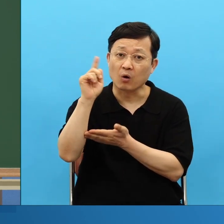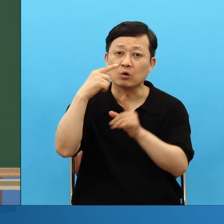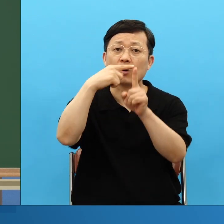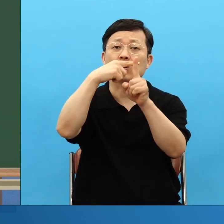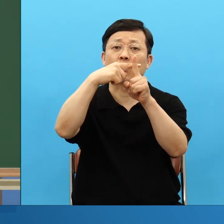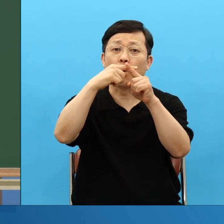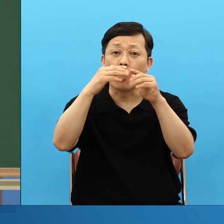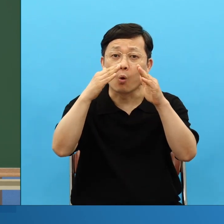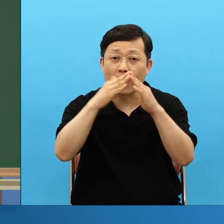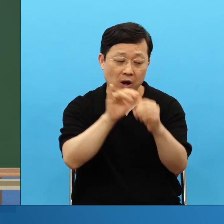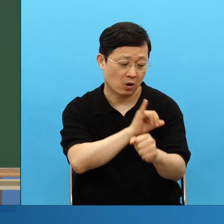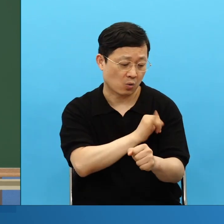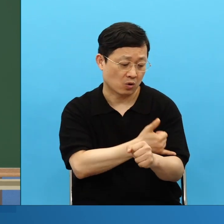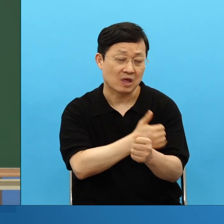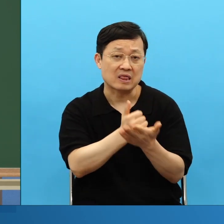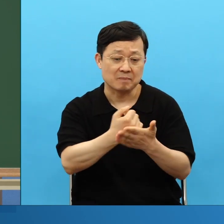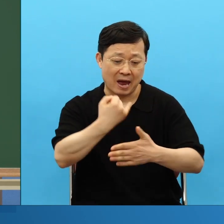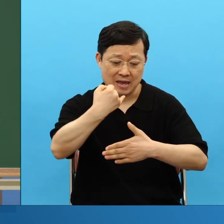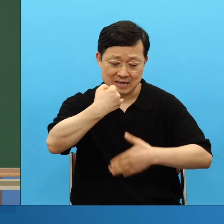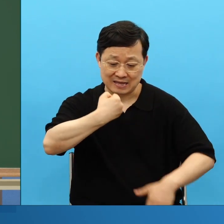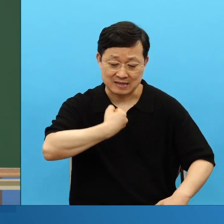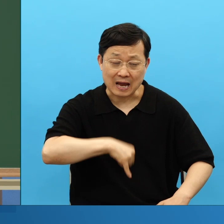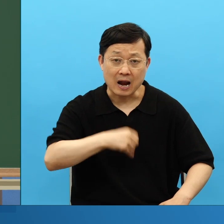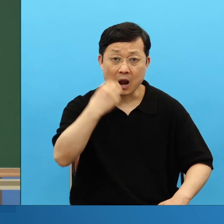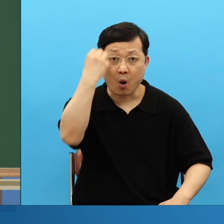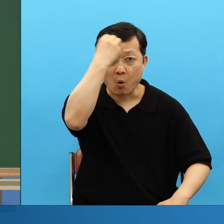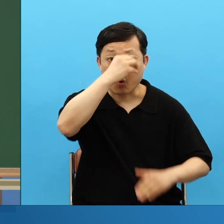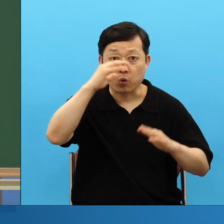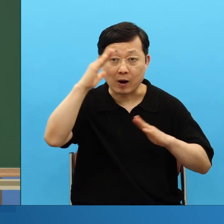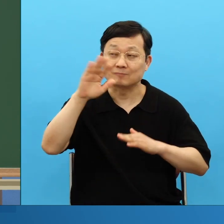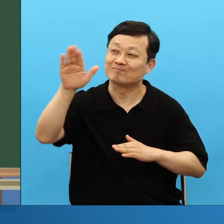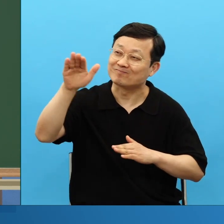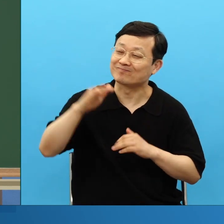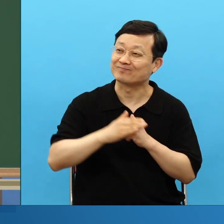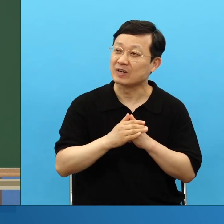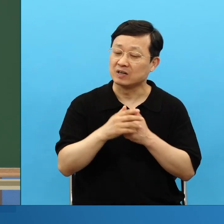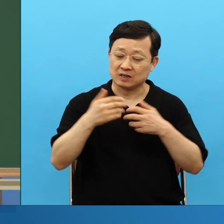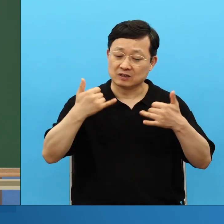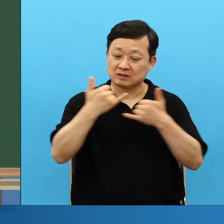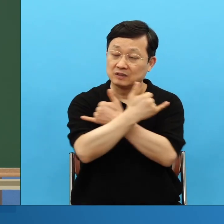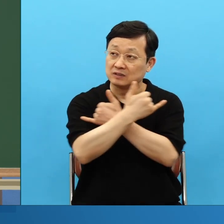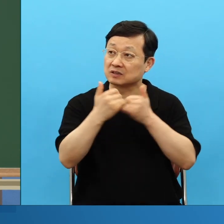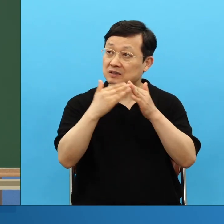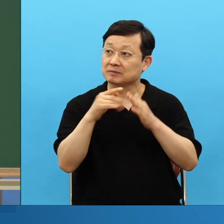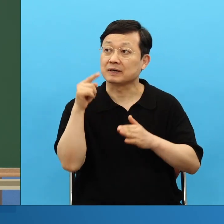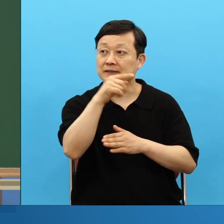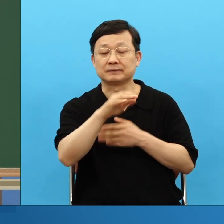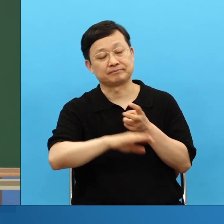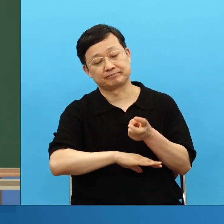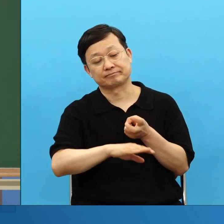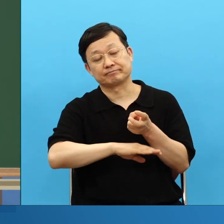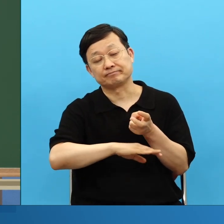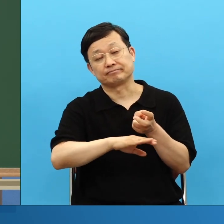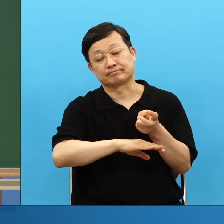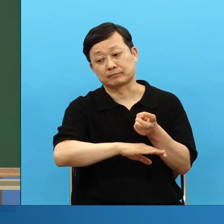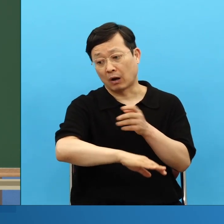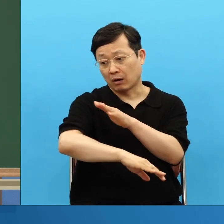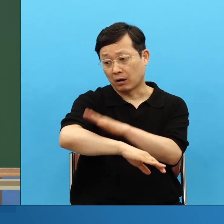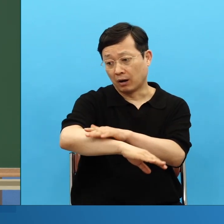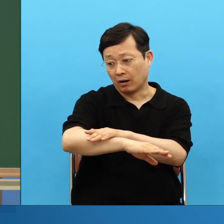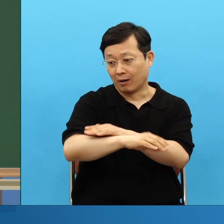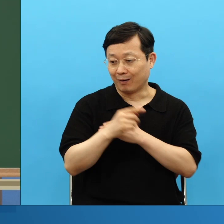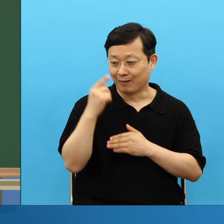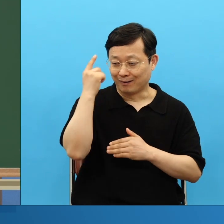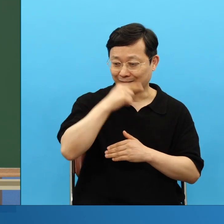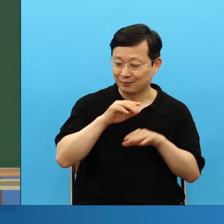권사님의 딸, 고등학생이 친척 집에 간다고 버스를 타고 가다가 옆자리에 앉은 어떤 마음씨 좋은